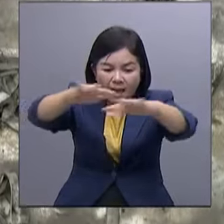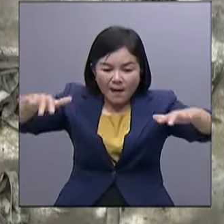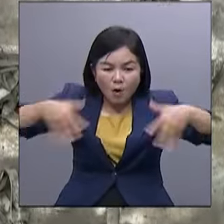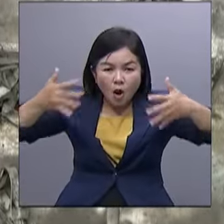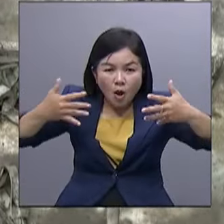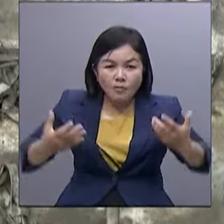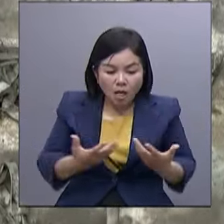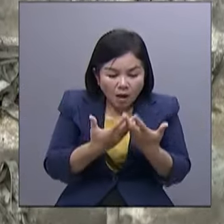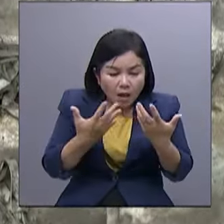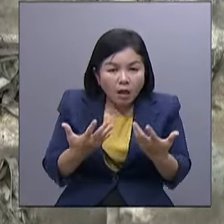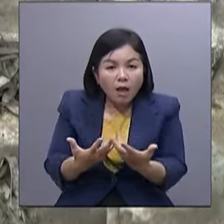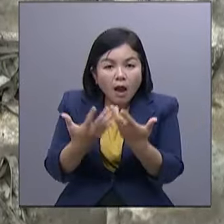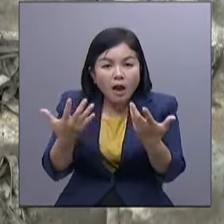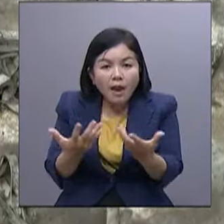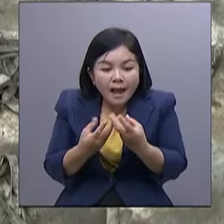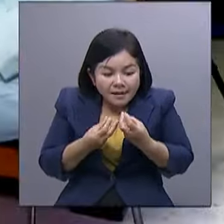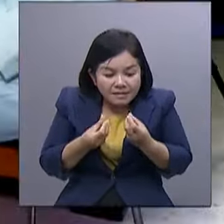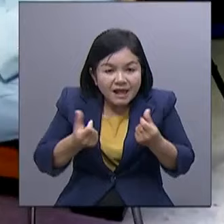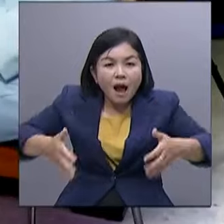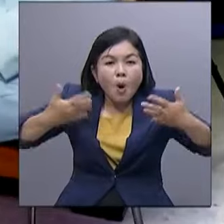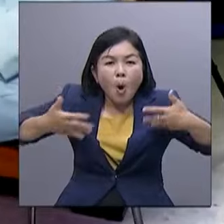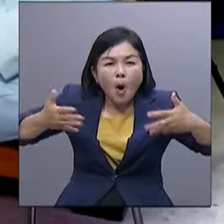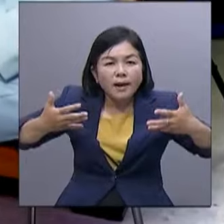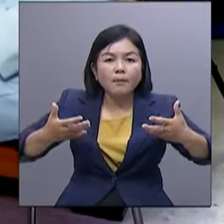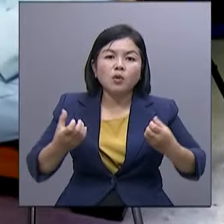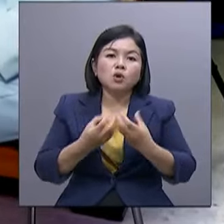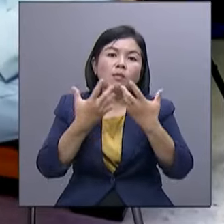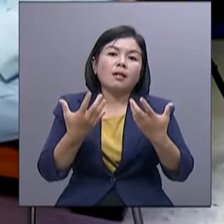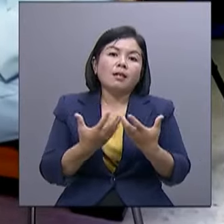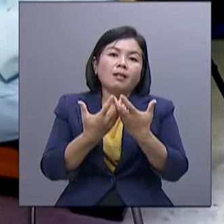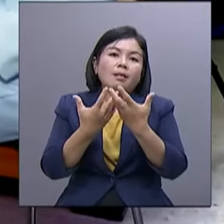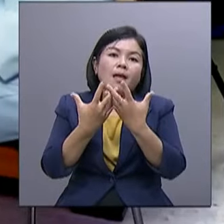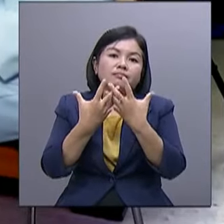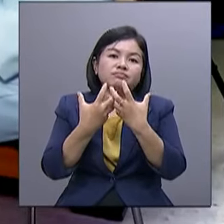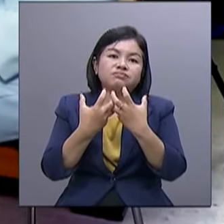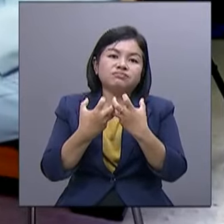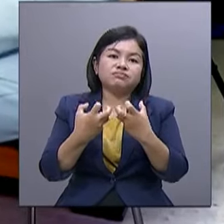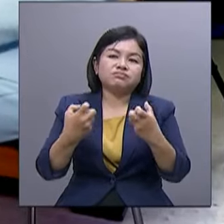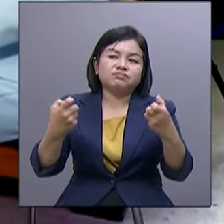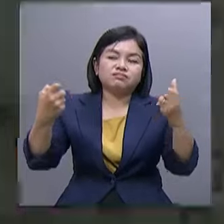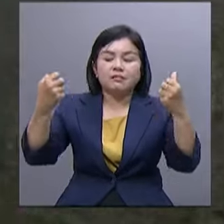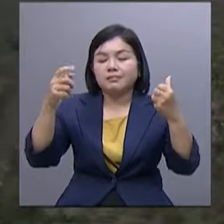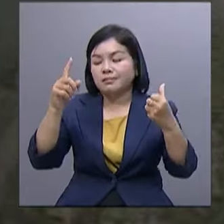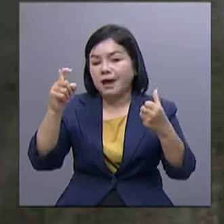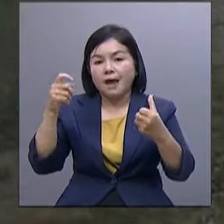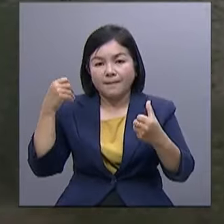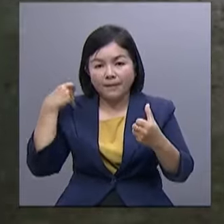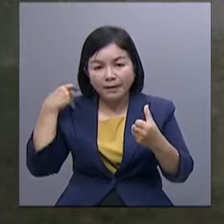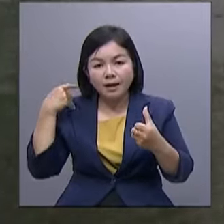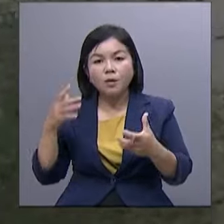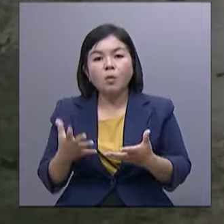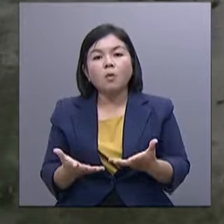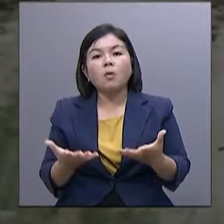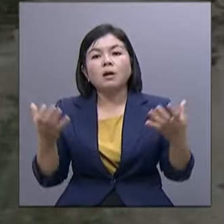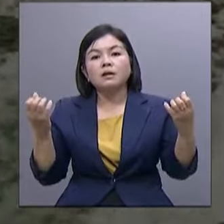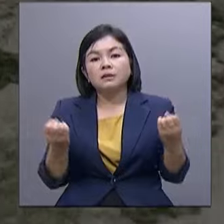ปกติในทรายแทบจะเรียกว่าหญ้านึ่งฮก็คือรากเน่าไปหมดเลยคือทรายเคก็ดูดความร้อนเข้าไปด้วยใช่ฮะแล้วก็โอห